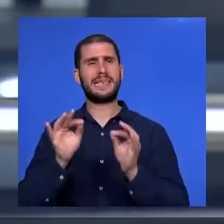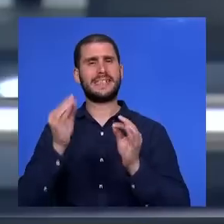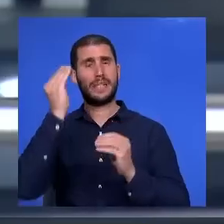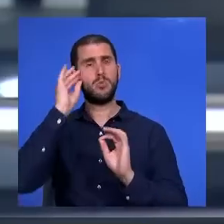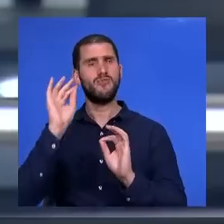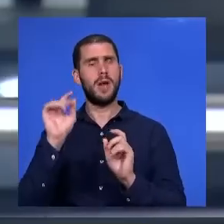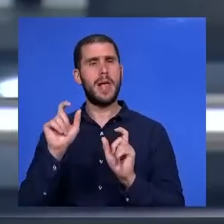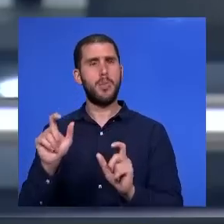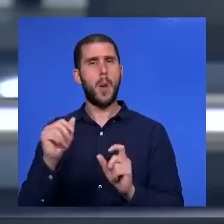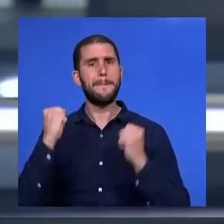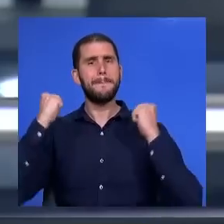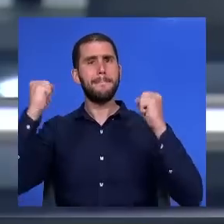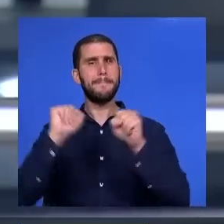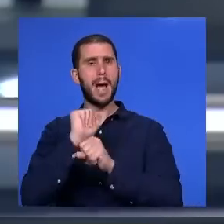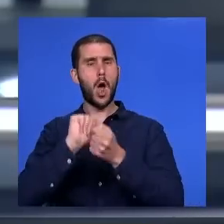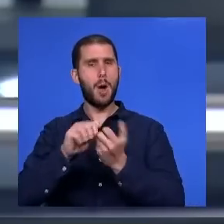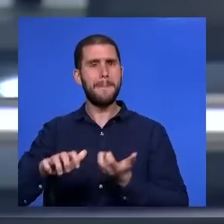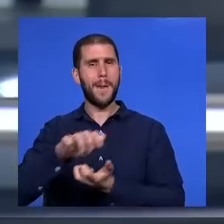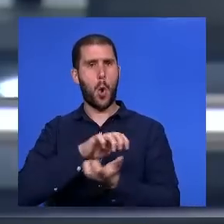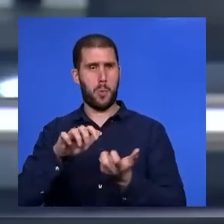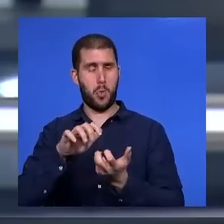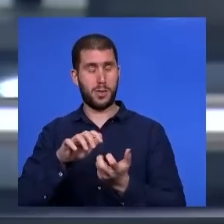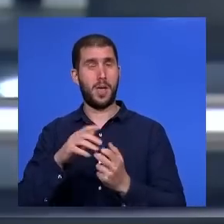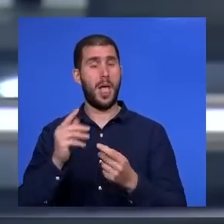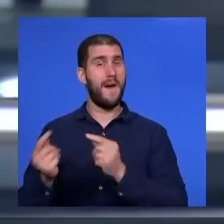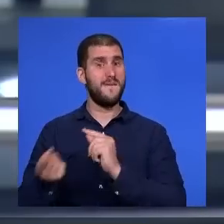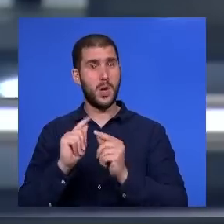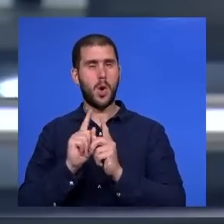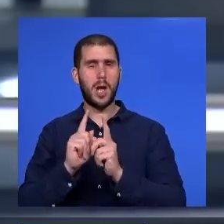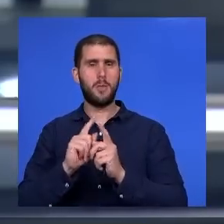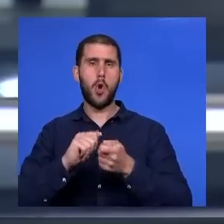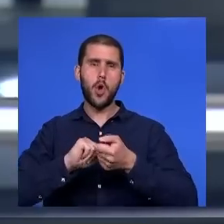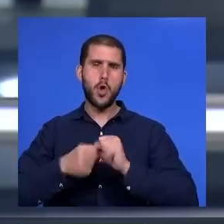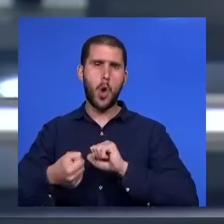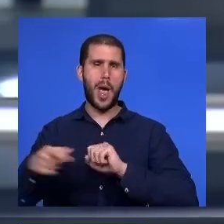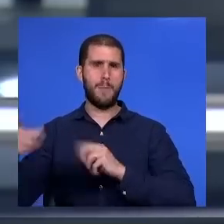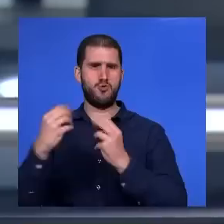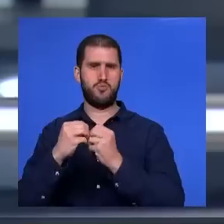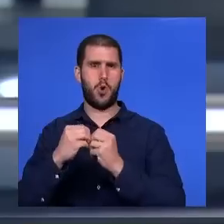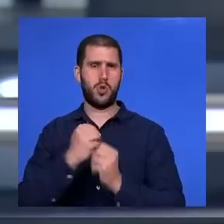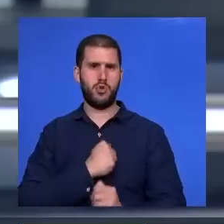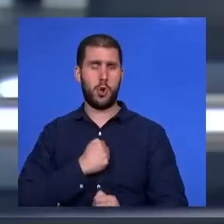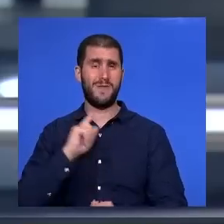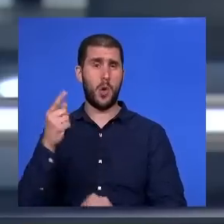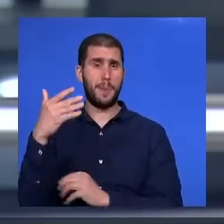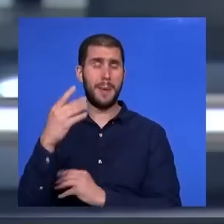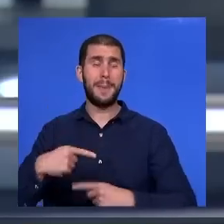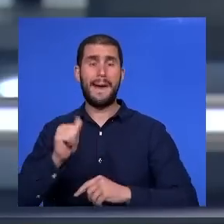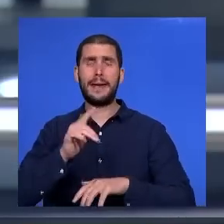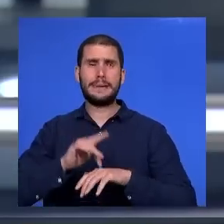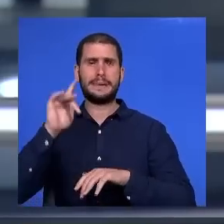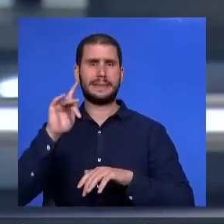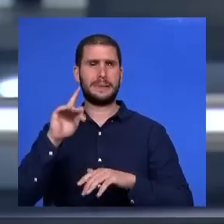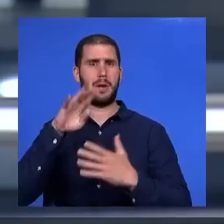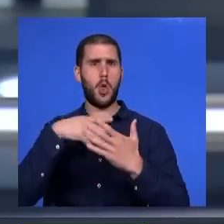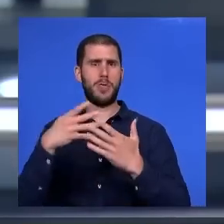למנוע מחאות או מאומות במקום. על הוויכוח הזה שקורע את המשפחות השכולות ואת המדינה כולה בימים הכי רגישים בלוח השנה